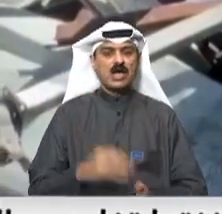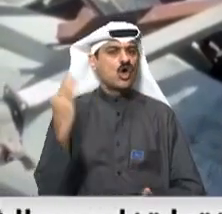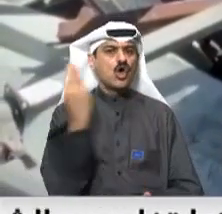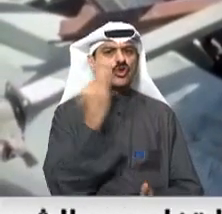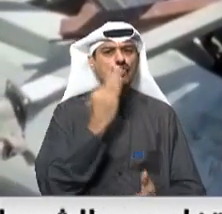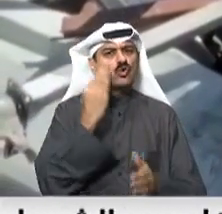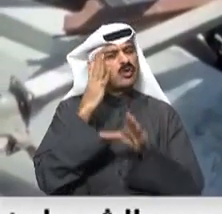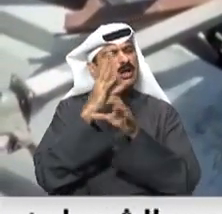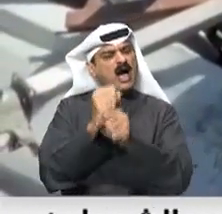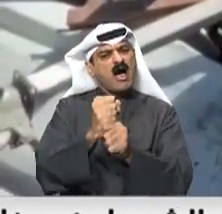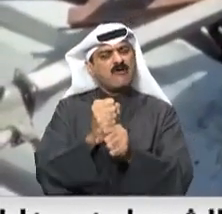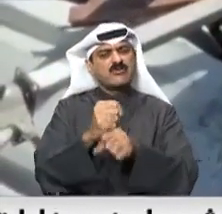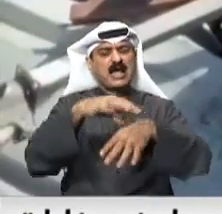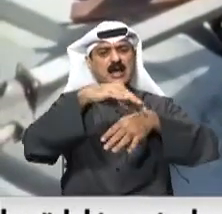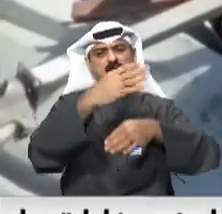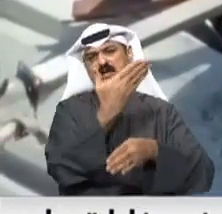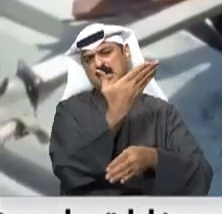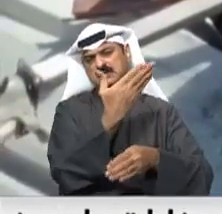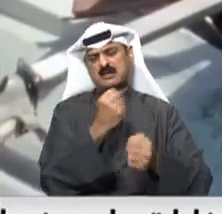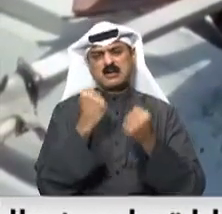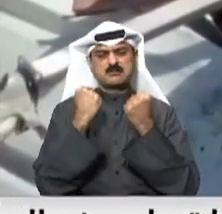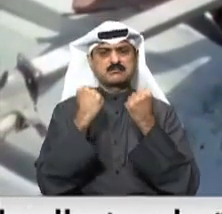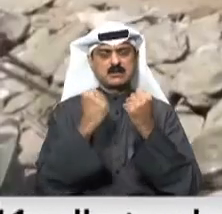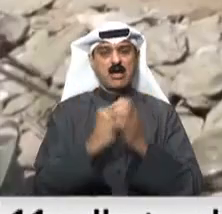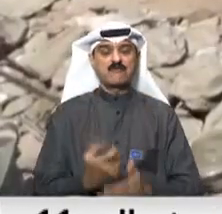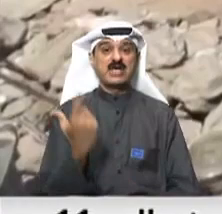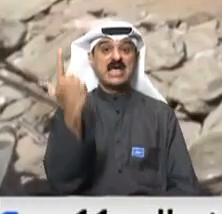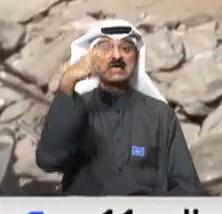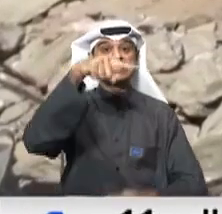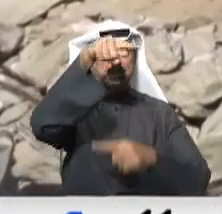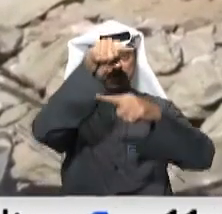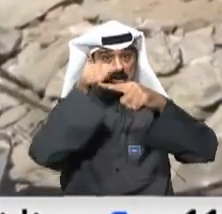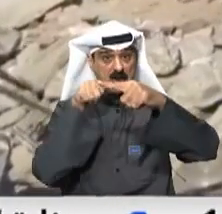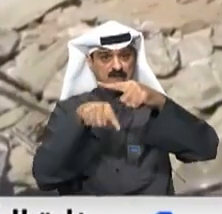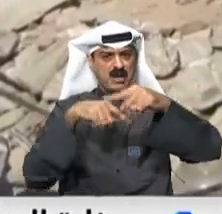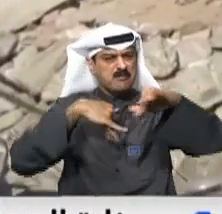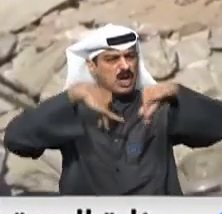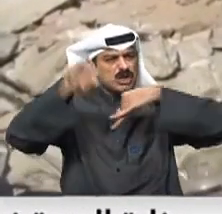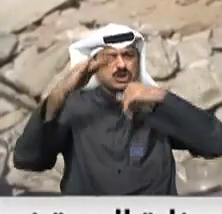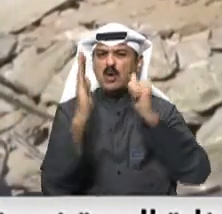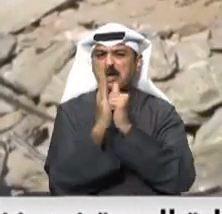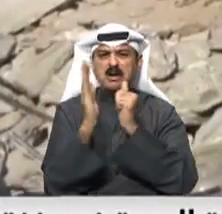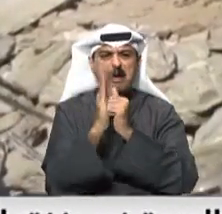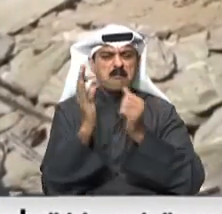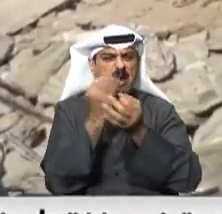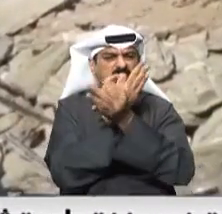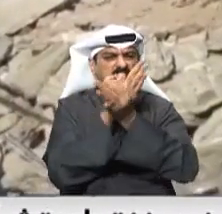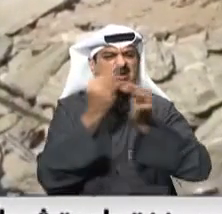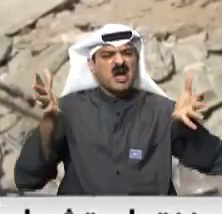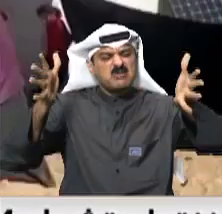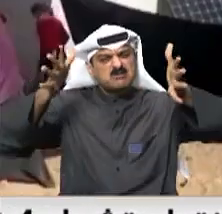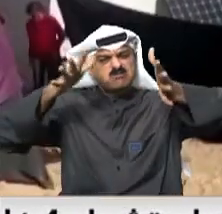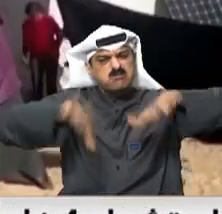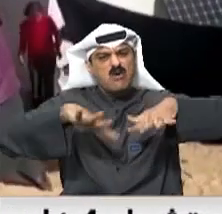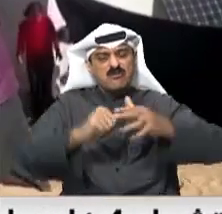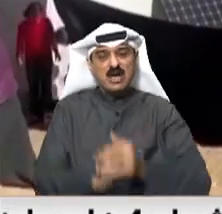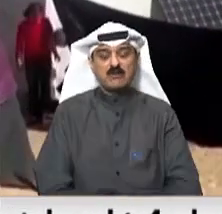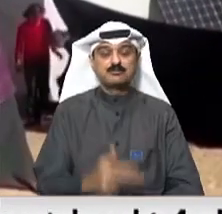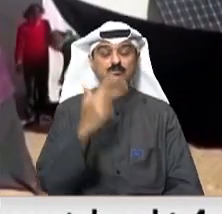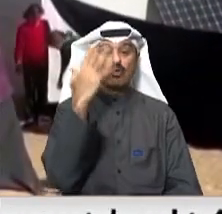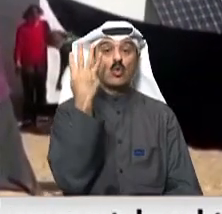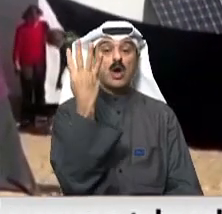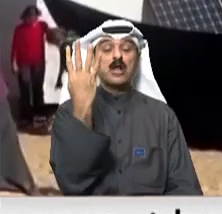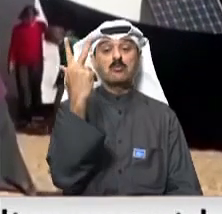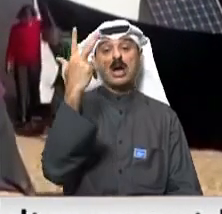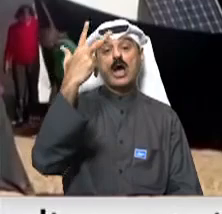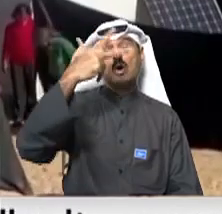المدنيين واضافت ان اكثر من 70% من البنيه التحتيه المدنيه و 84% من